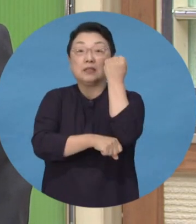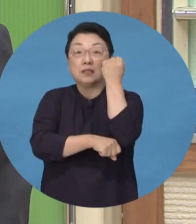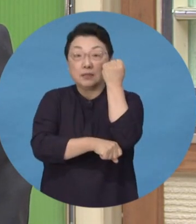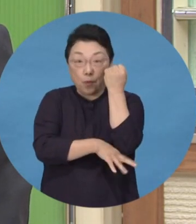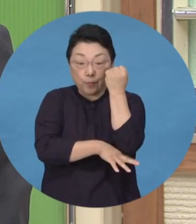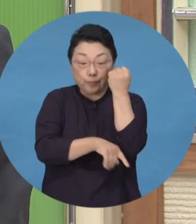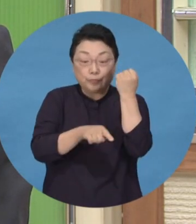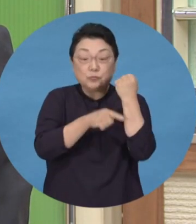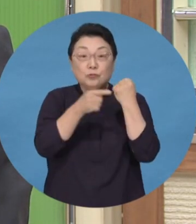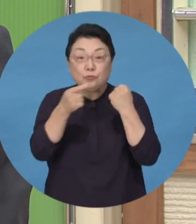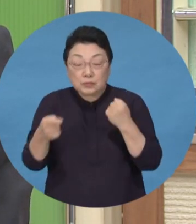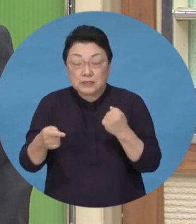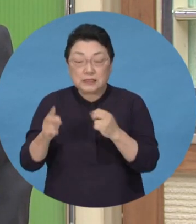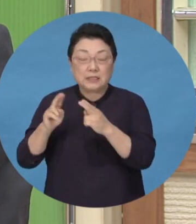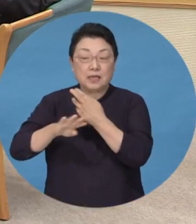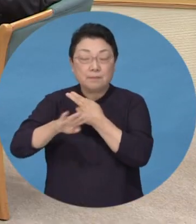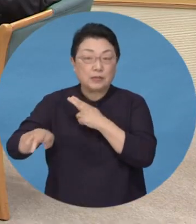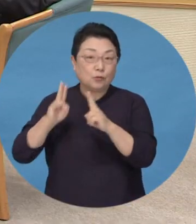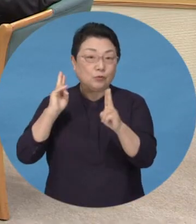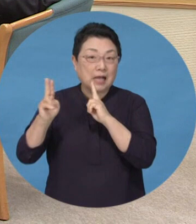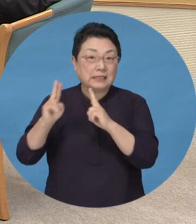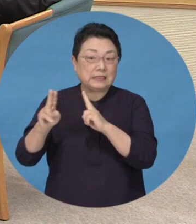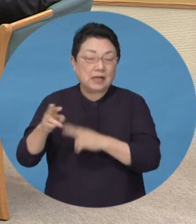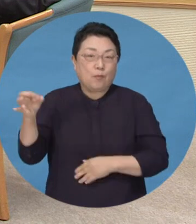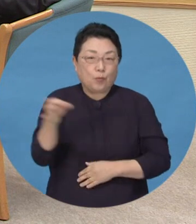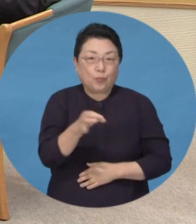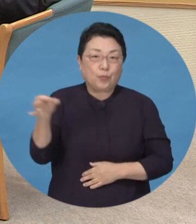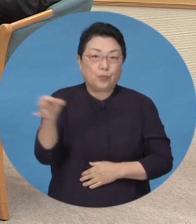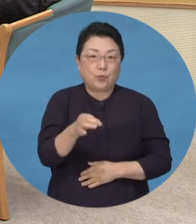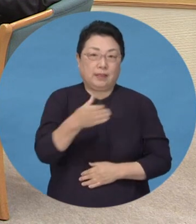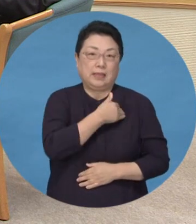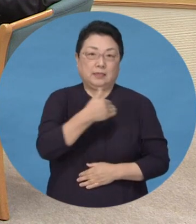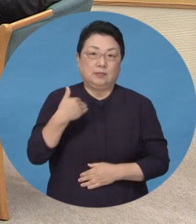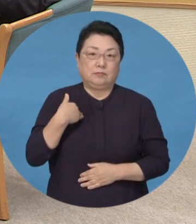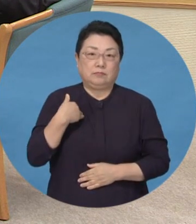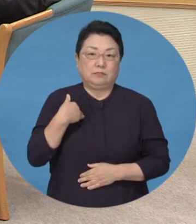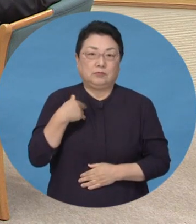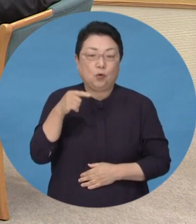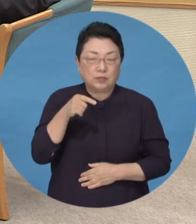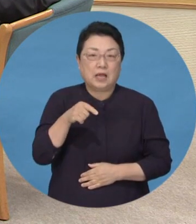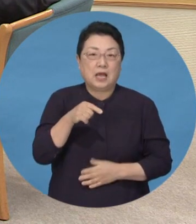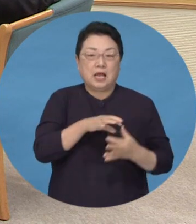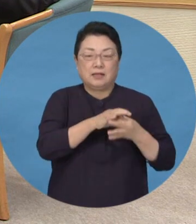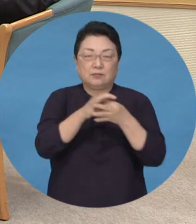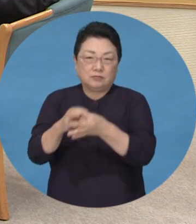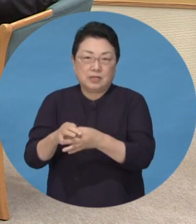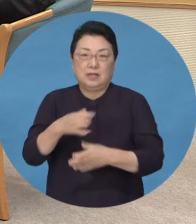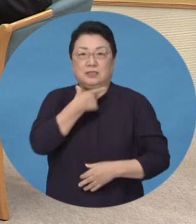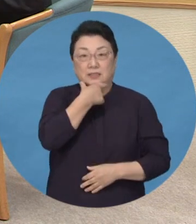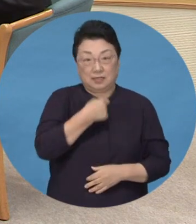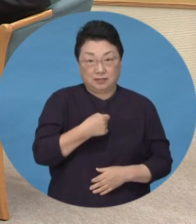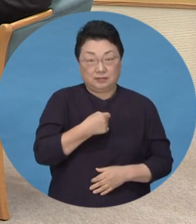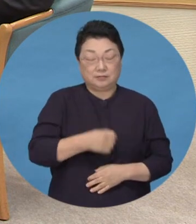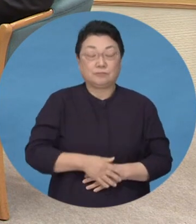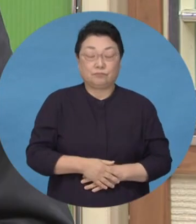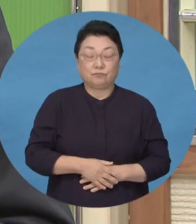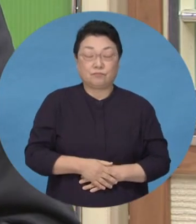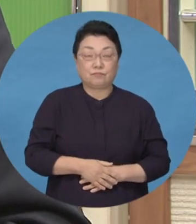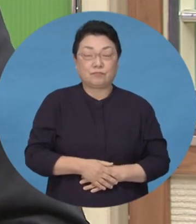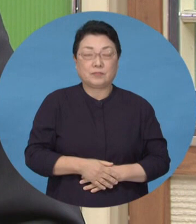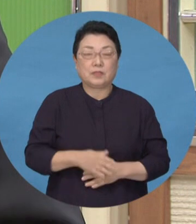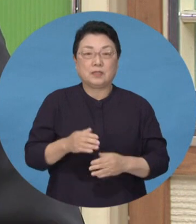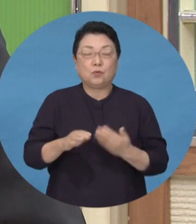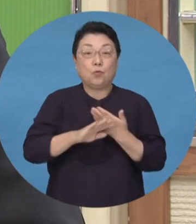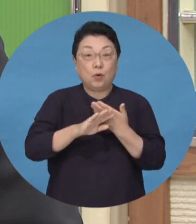今度はその民間投資を誘発するようなそういう形にしていきたいと思っています